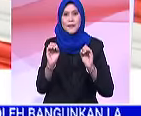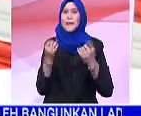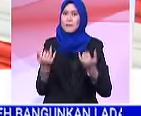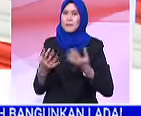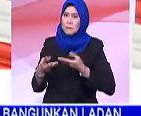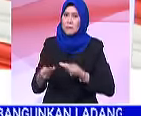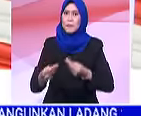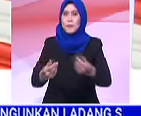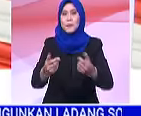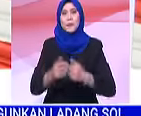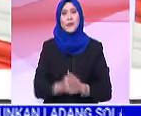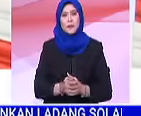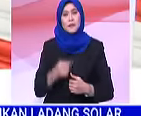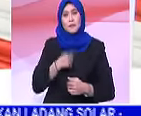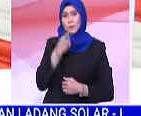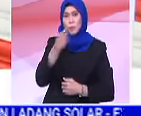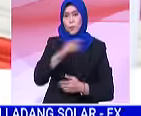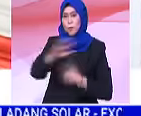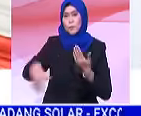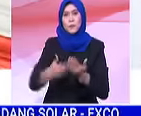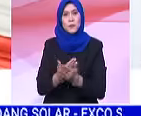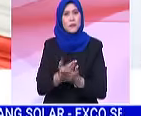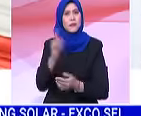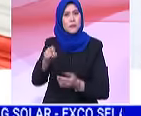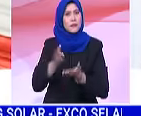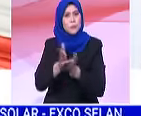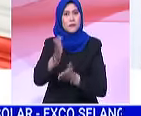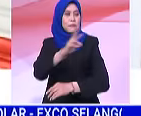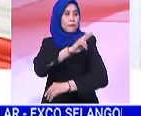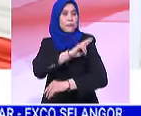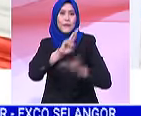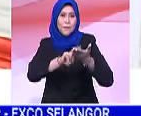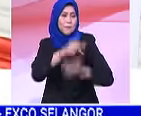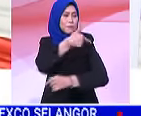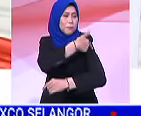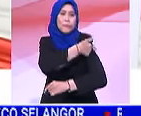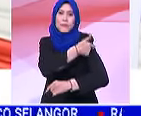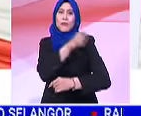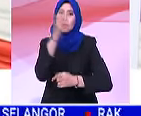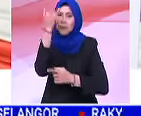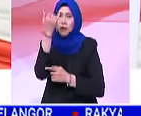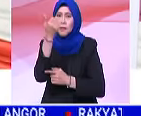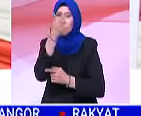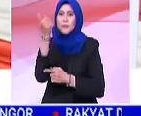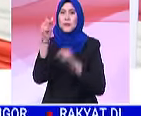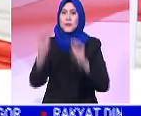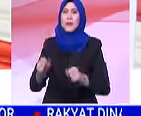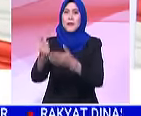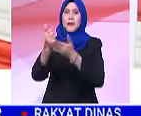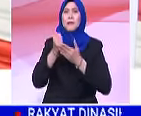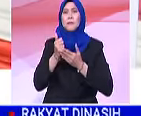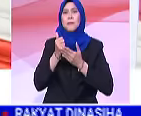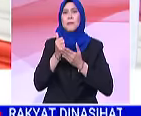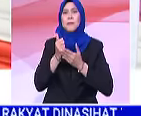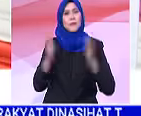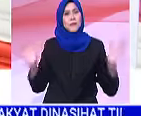berjalan dengan lancar. Dan saya menyeru kepada semua terus mendaftar sebagai penerima vaksin kerana ianya dapat membantu